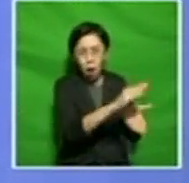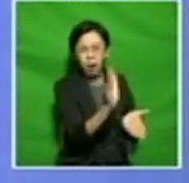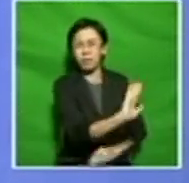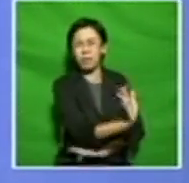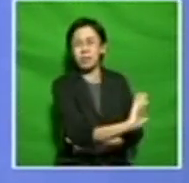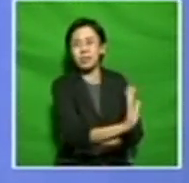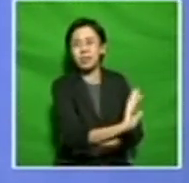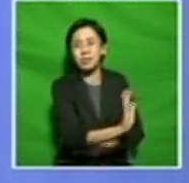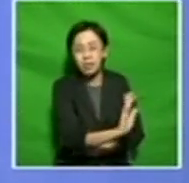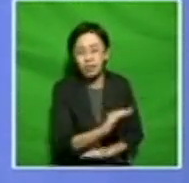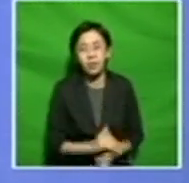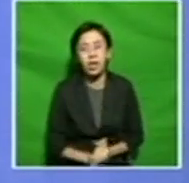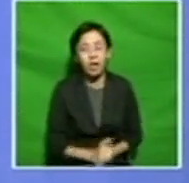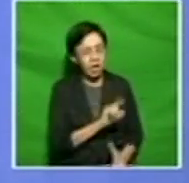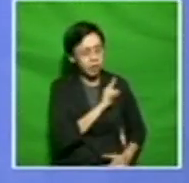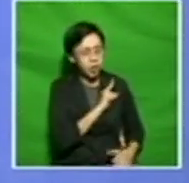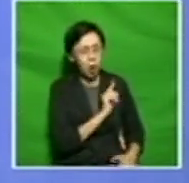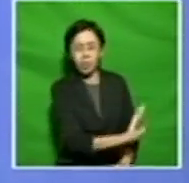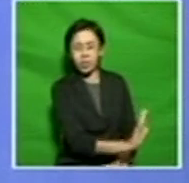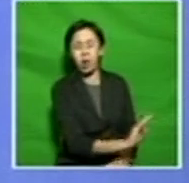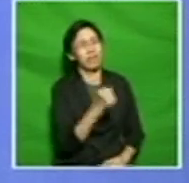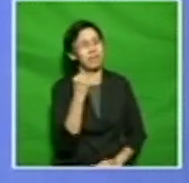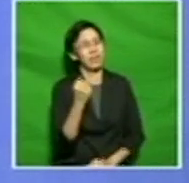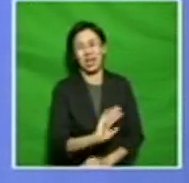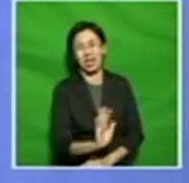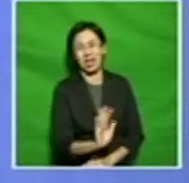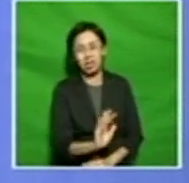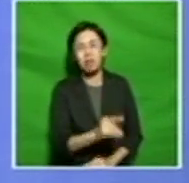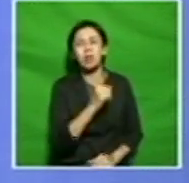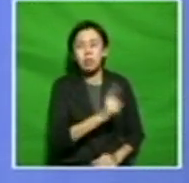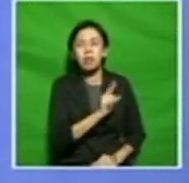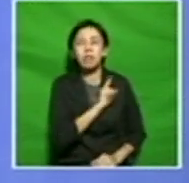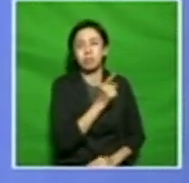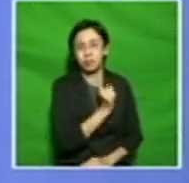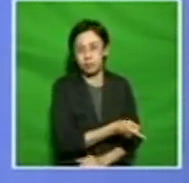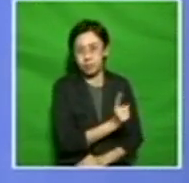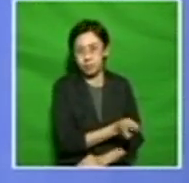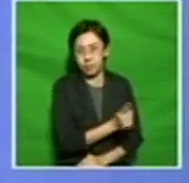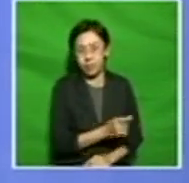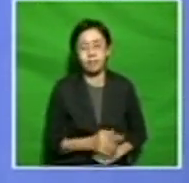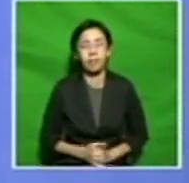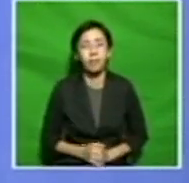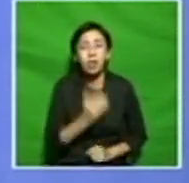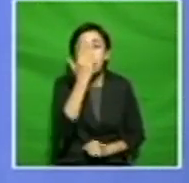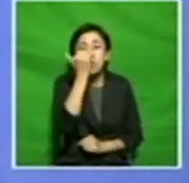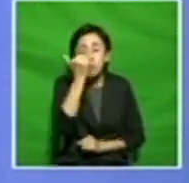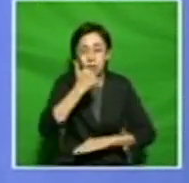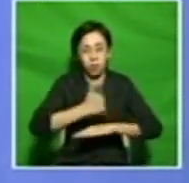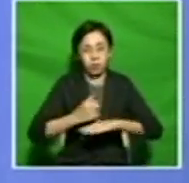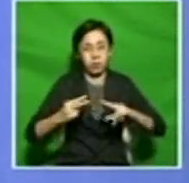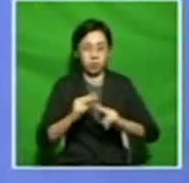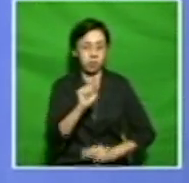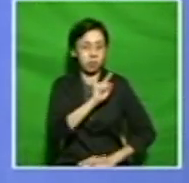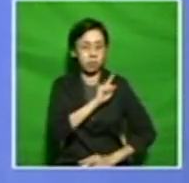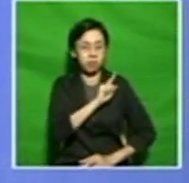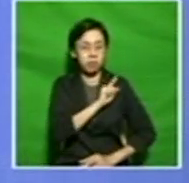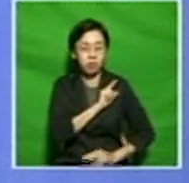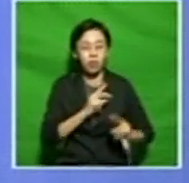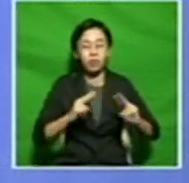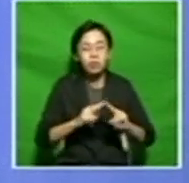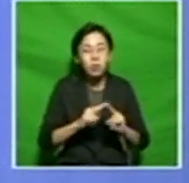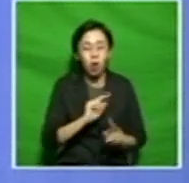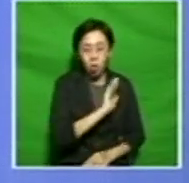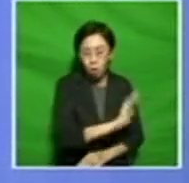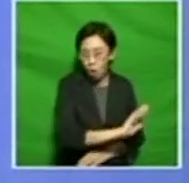ำแหน่งหรือว่าไม่ต้องรับผิดชอบยังคงต้องรับผิดชอบอย่างเดิมเพราะรัฐมนตรียังต้องรับผิดชอบในกระทรวง